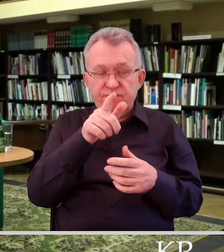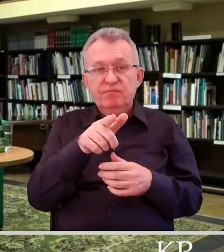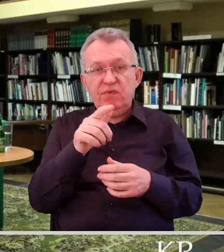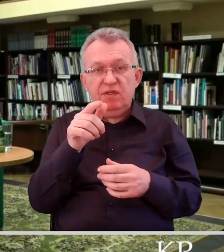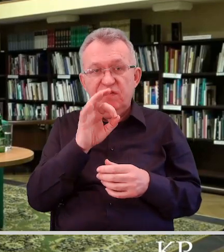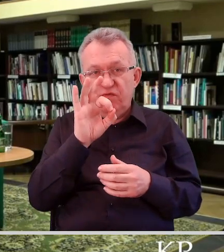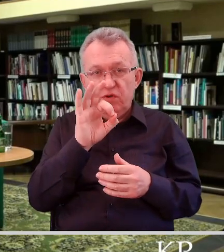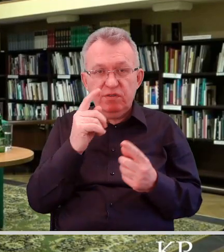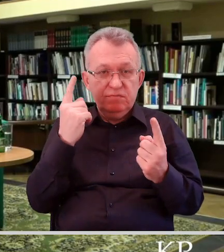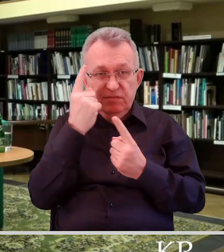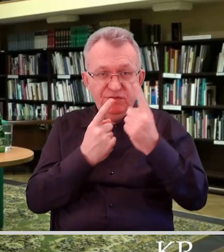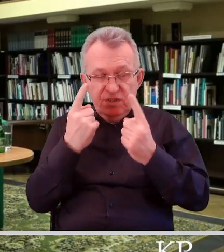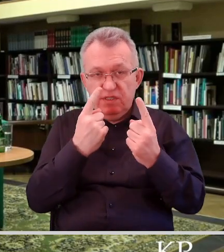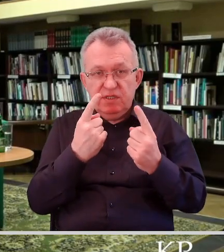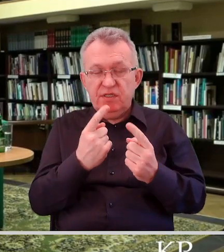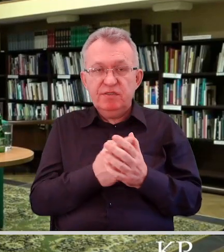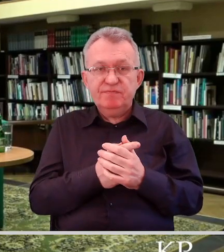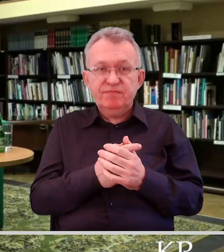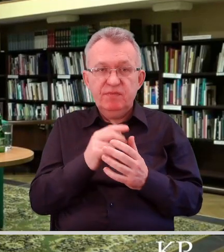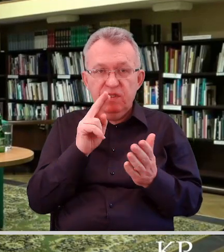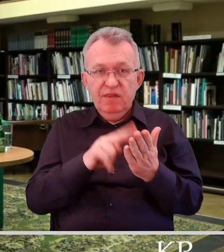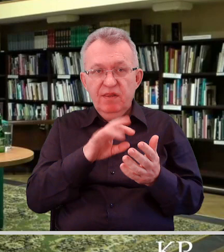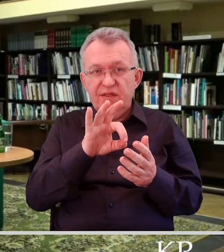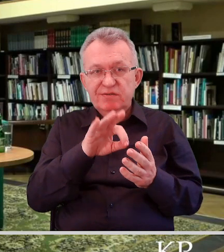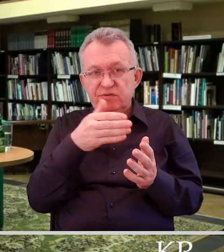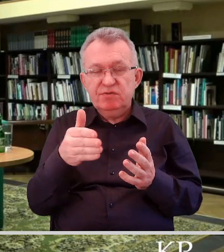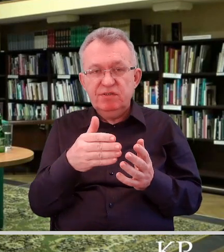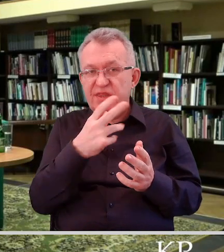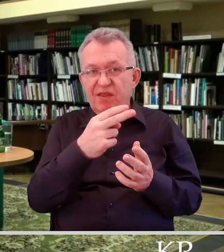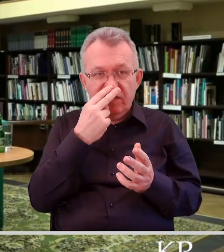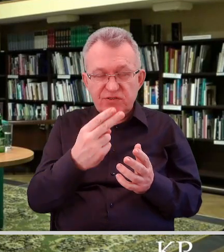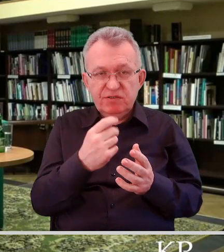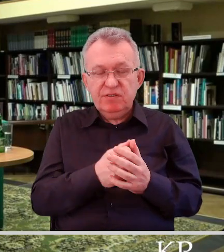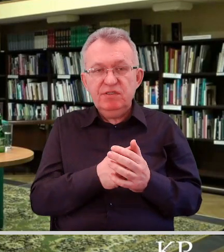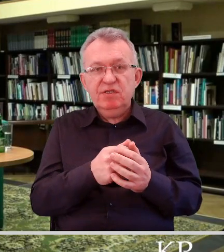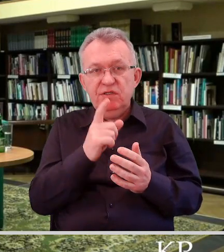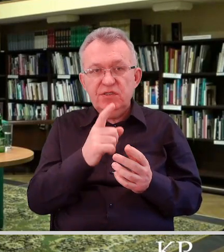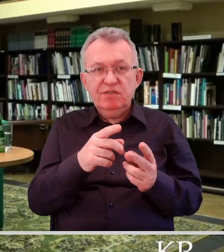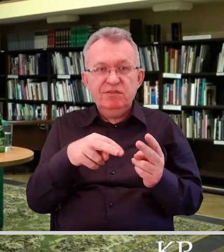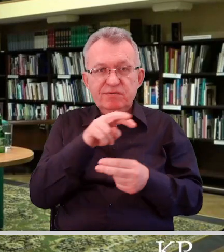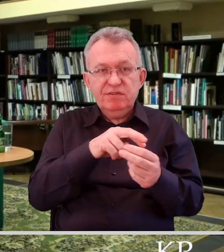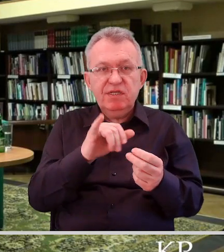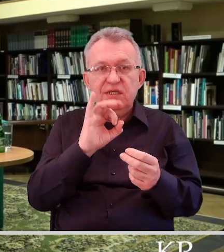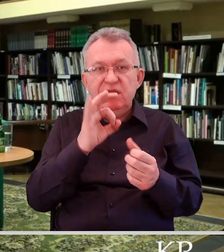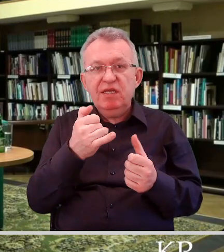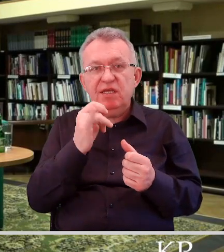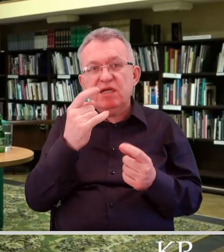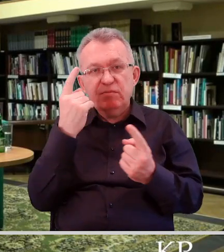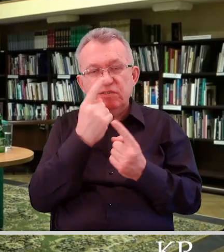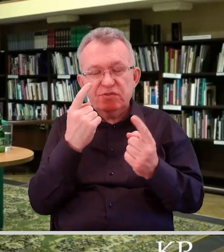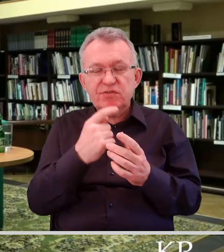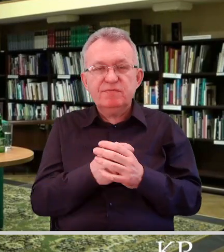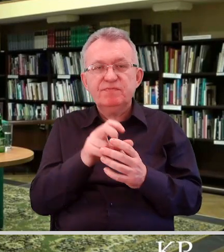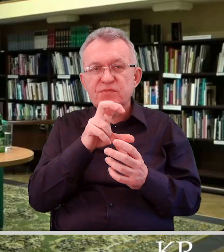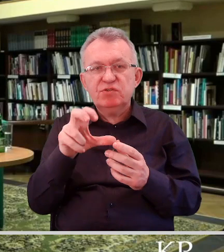w tych swoich rozważaniach już na tę stronę niewidzialności i ją odczarowujesz? Jak sądzisz,